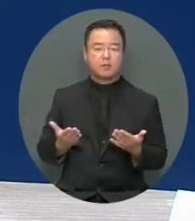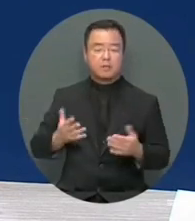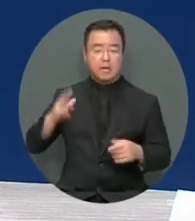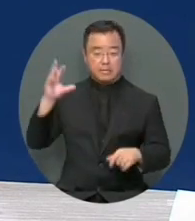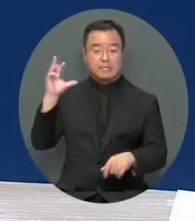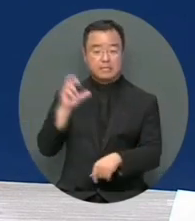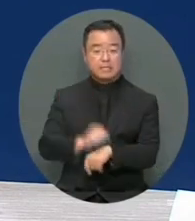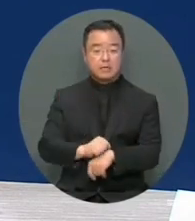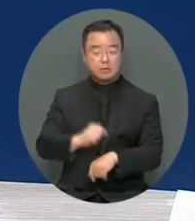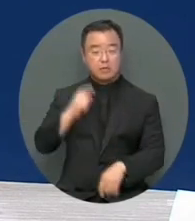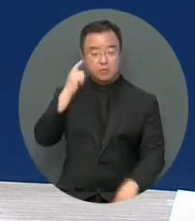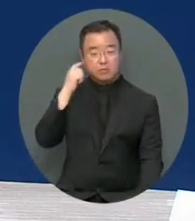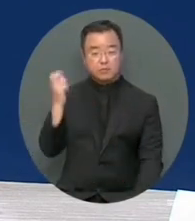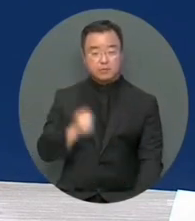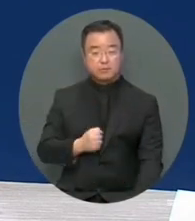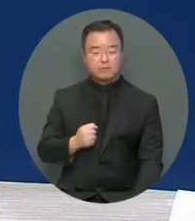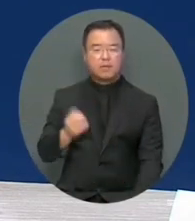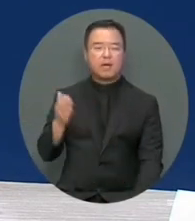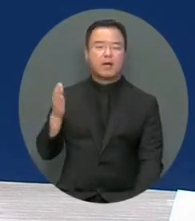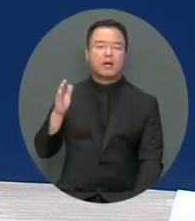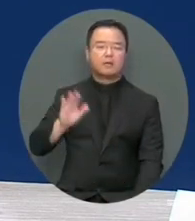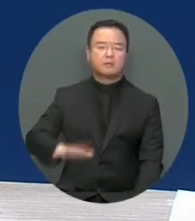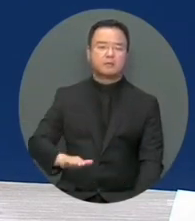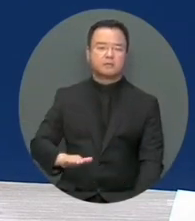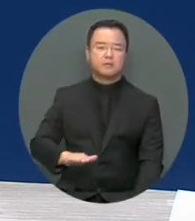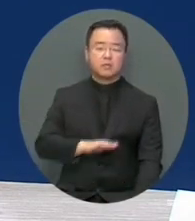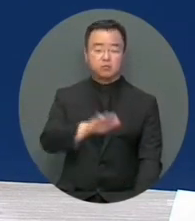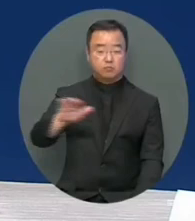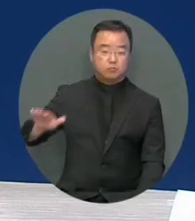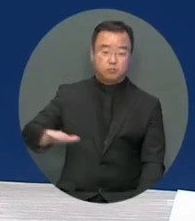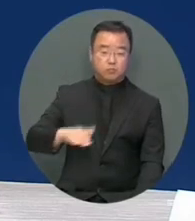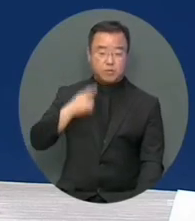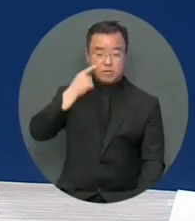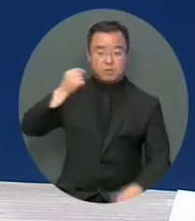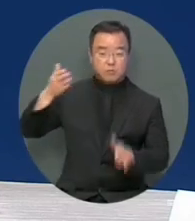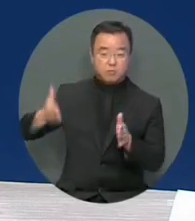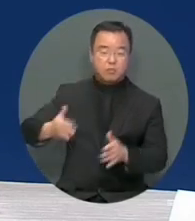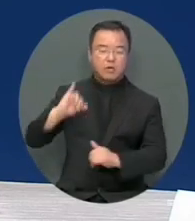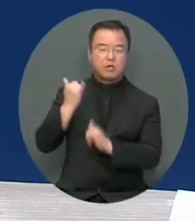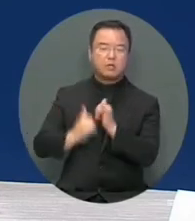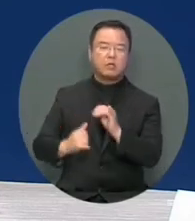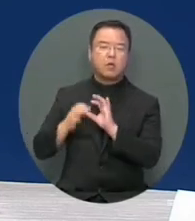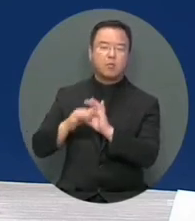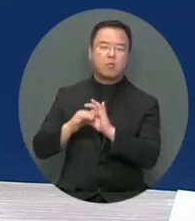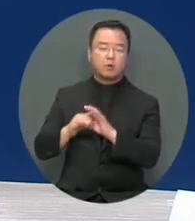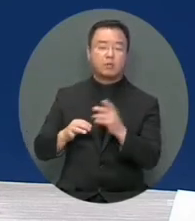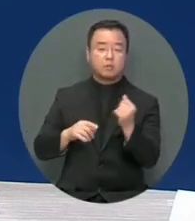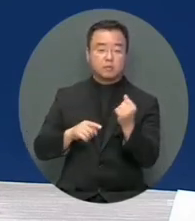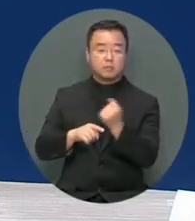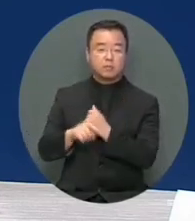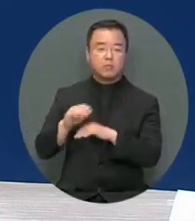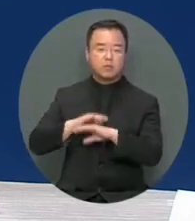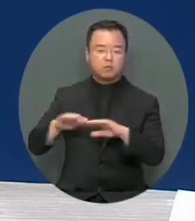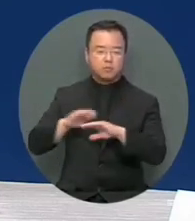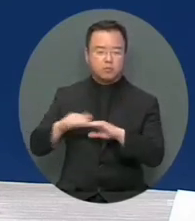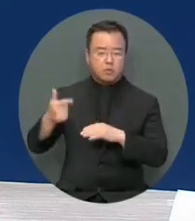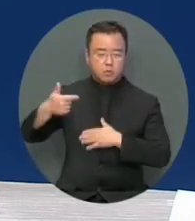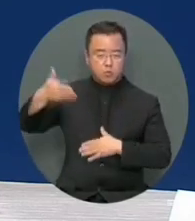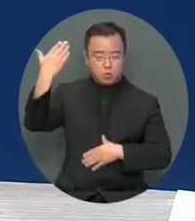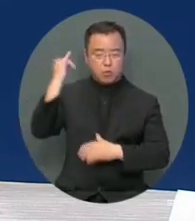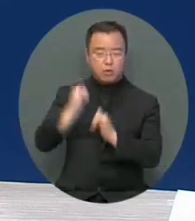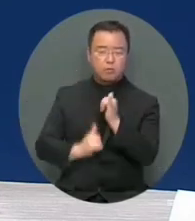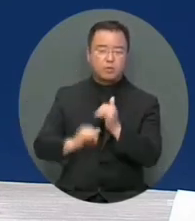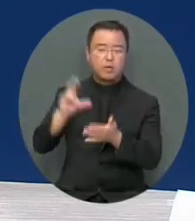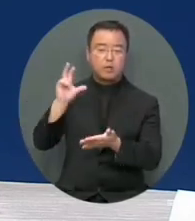일이라고 생각합니다. 다만 우리와 일본과의 오랜 역사적 관계 때문에 그 풀어야 할 과거사 문제